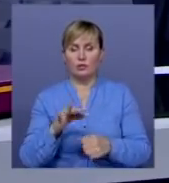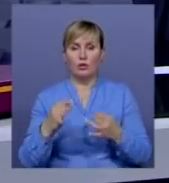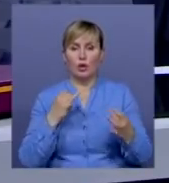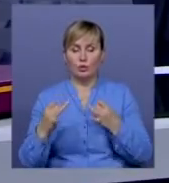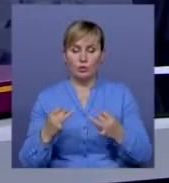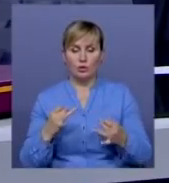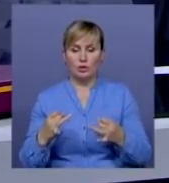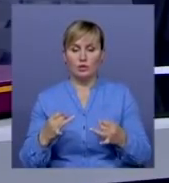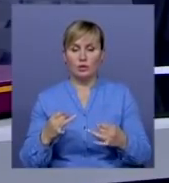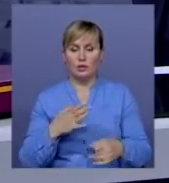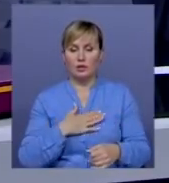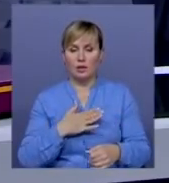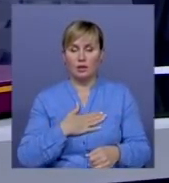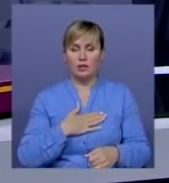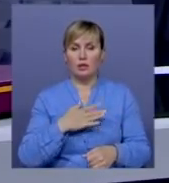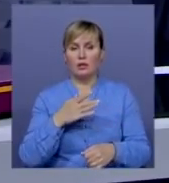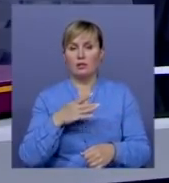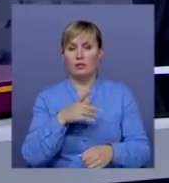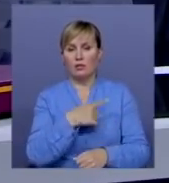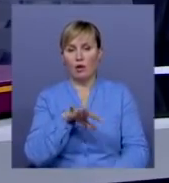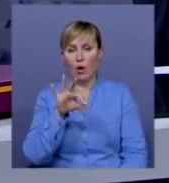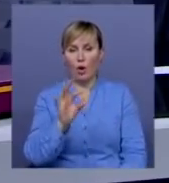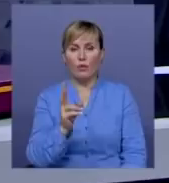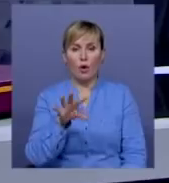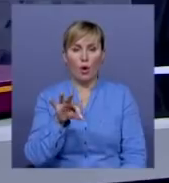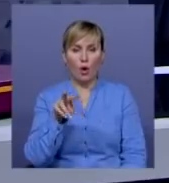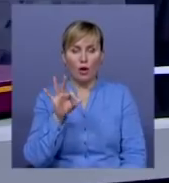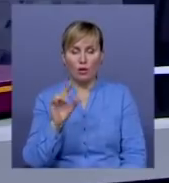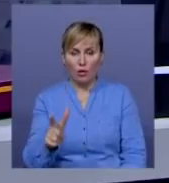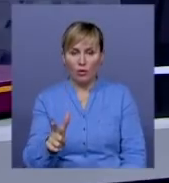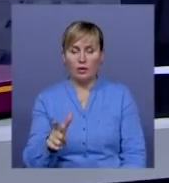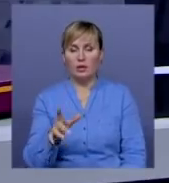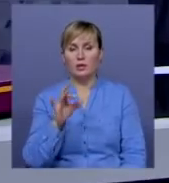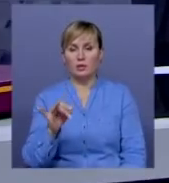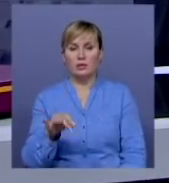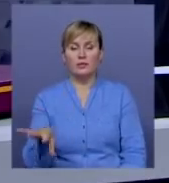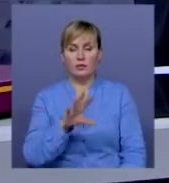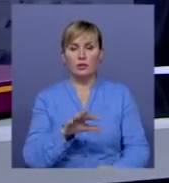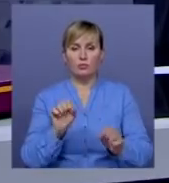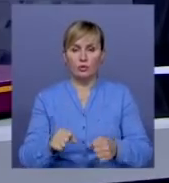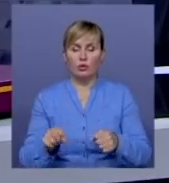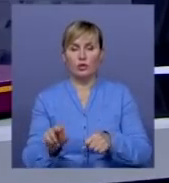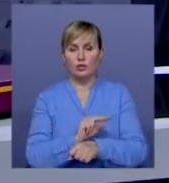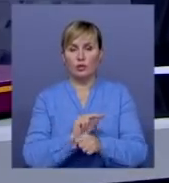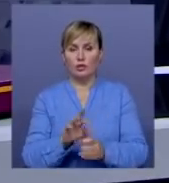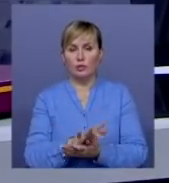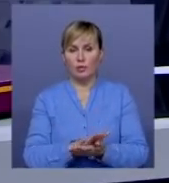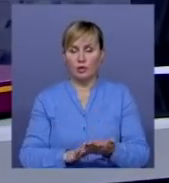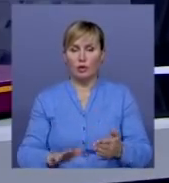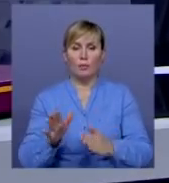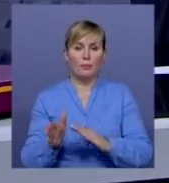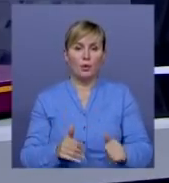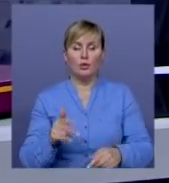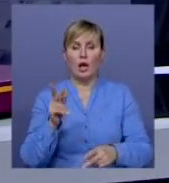консультации наших онкологов местных получены, то есть они могут лечение свое продолжить после